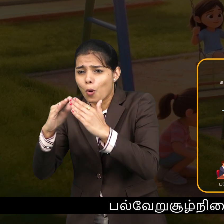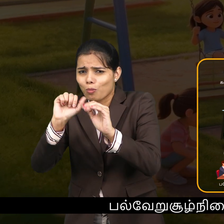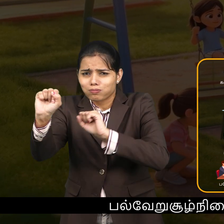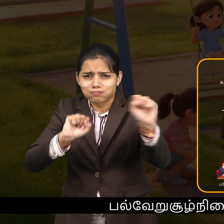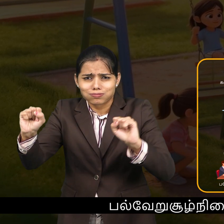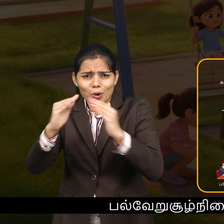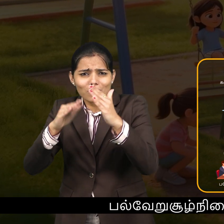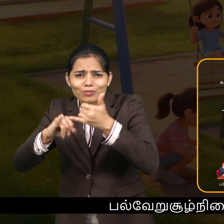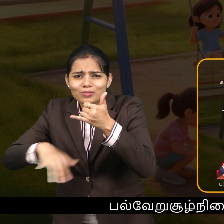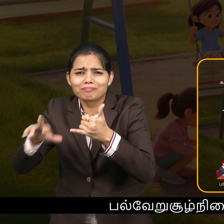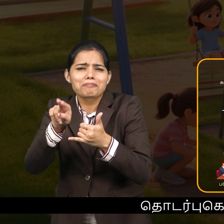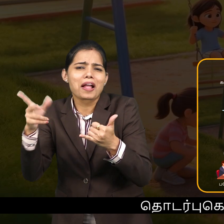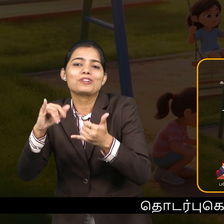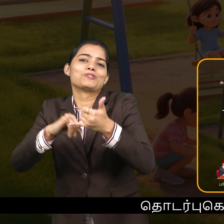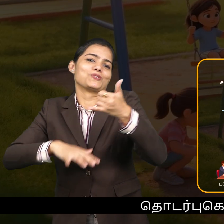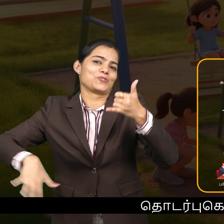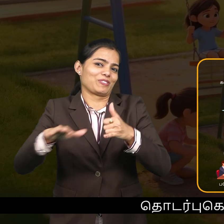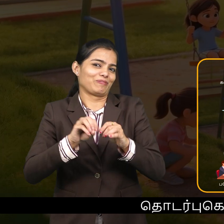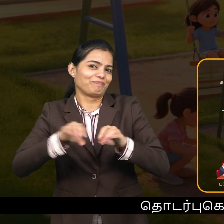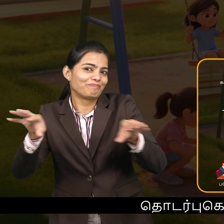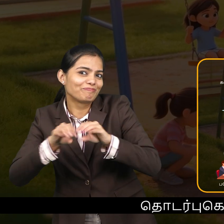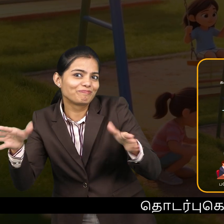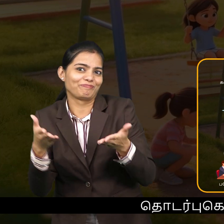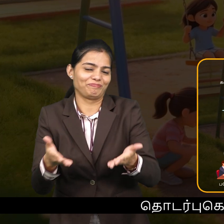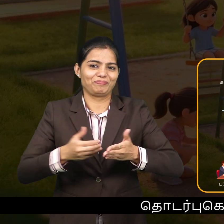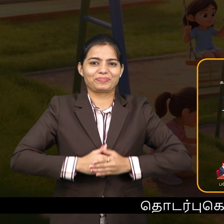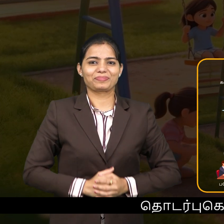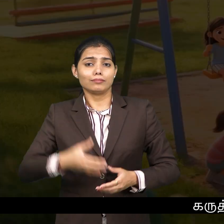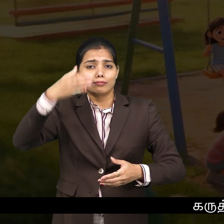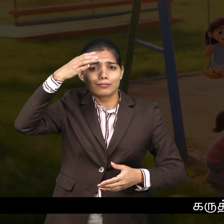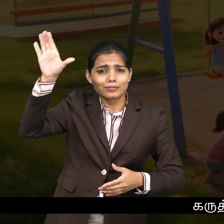சூழ்நிலைகளில் திறம்பட பழகவும் தொடர்பு கொள்ளவும் கூடிய திறன்.